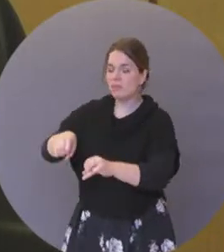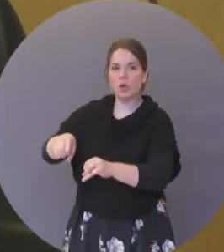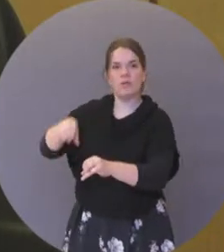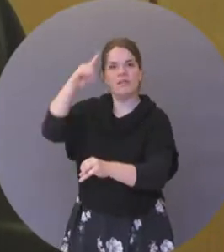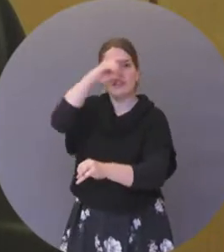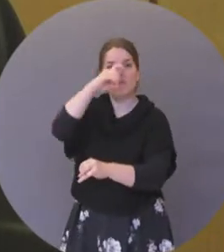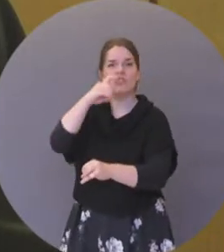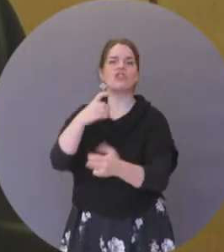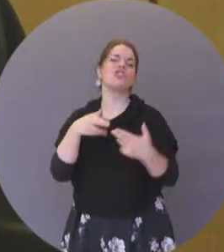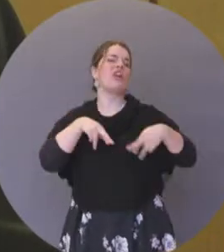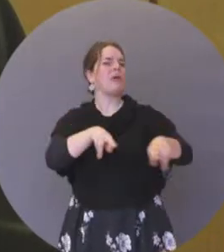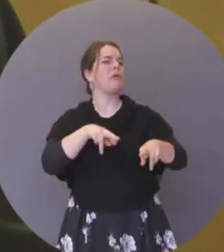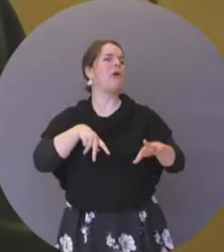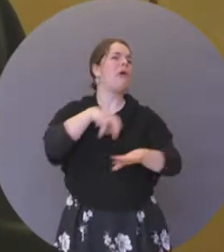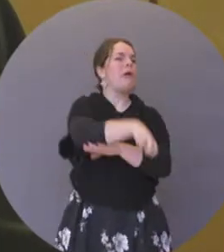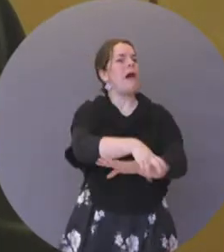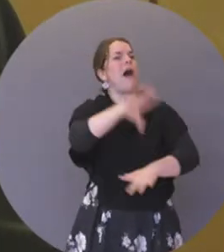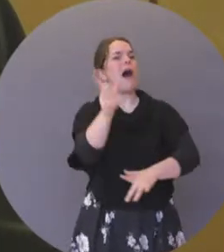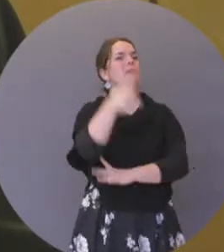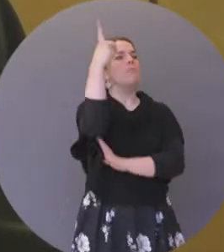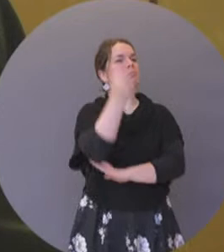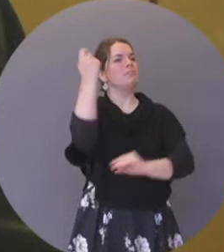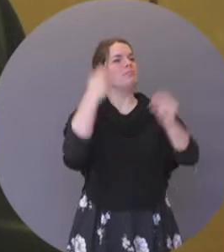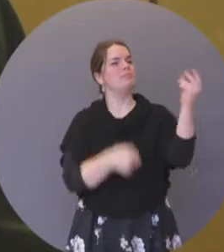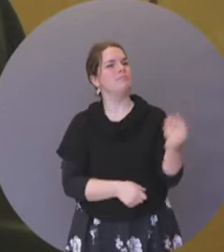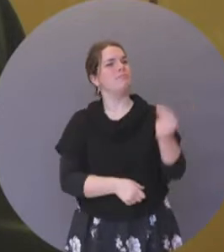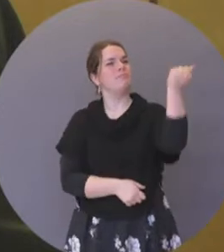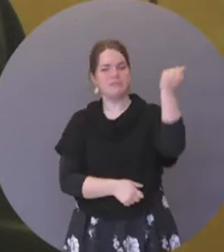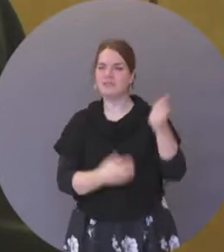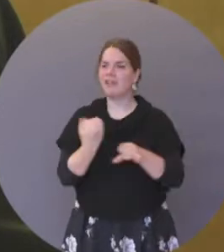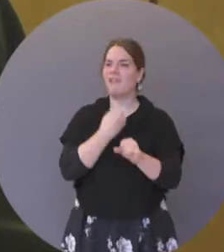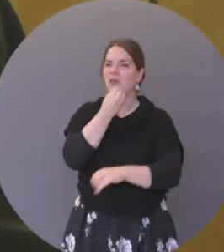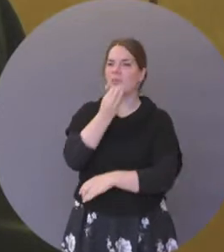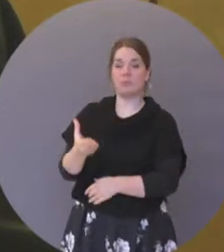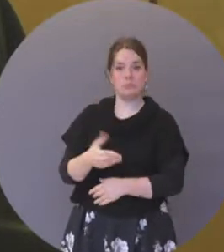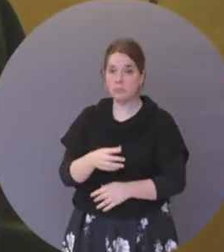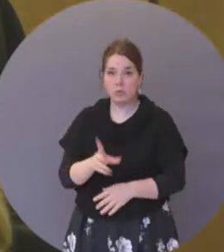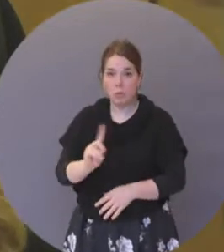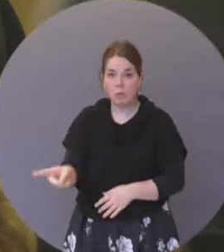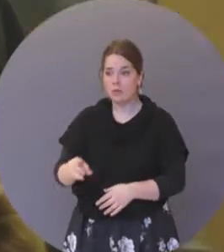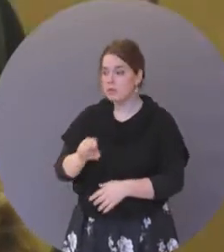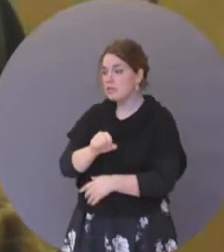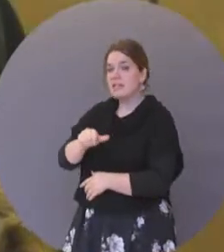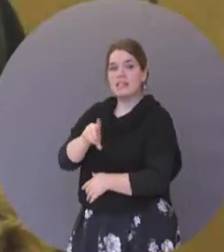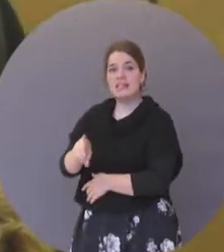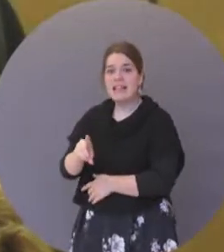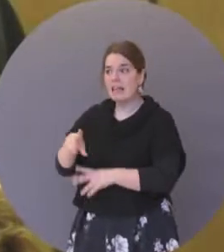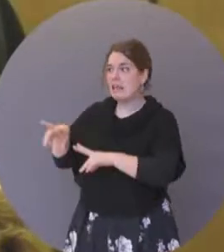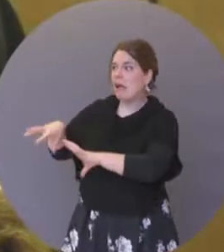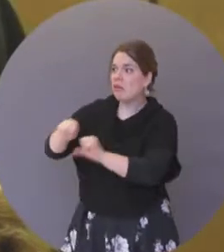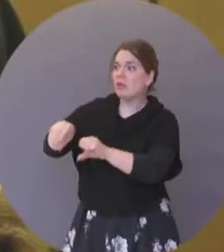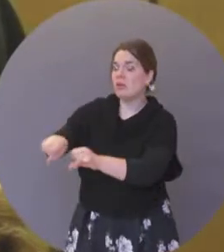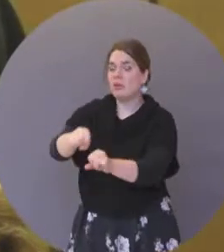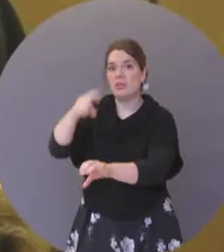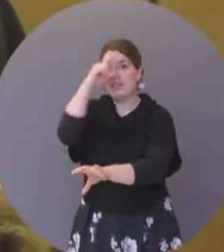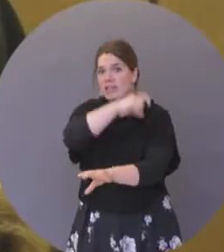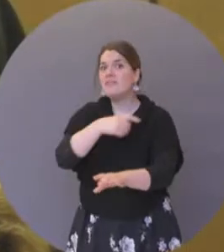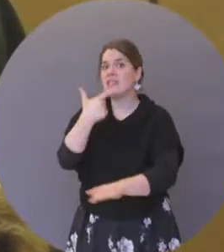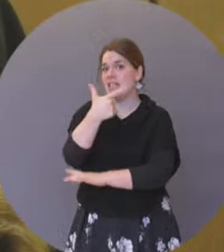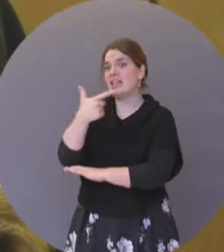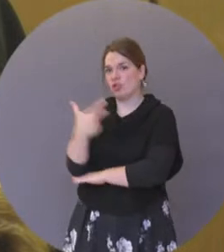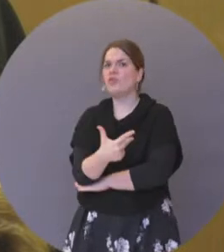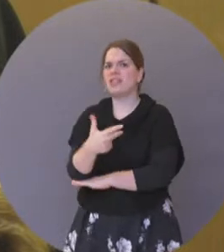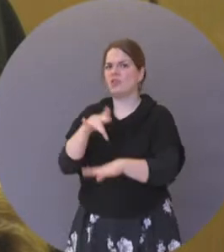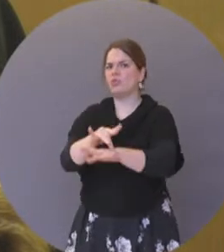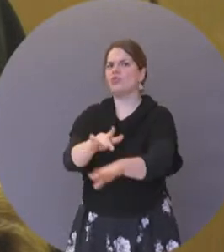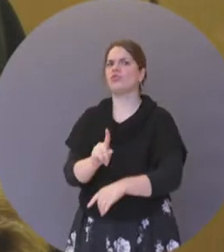traverser la rue près des deux tirs des sables connaissent des difficultés pour recruter et cela date d'avant la crise sanitaire puisque